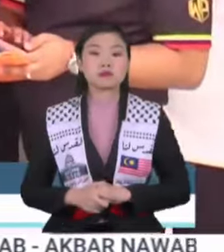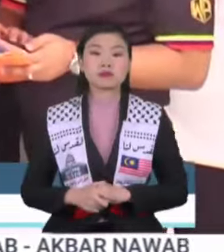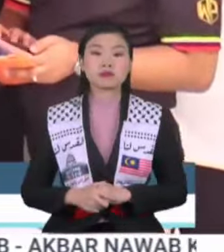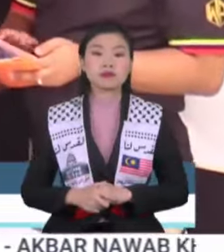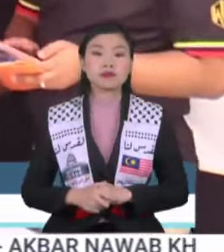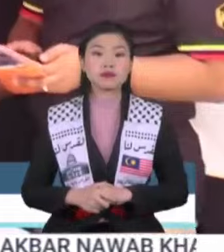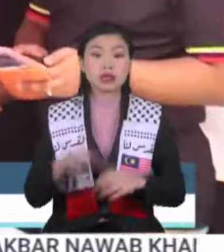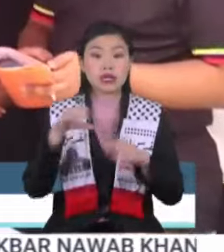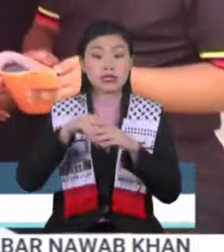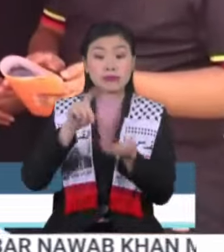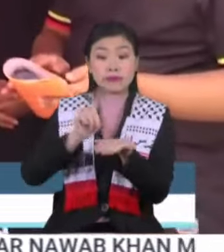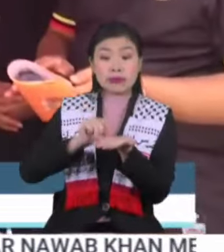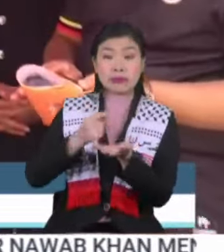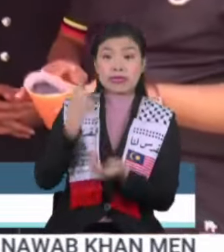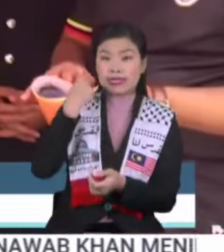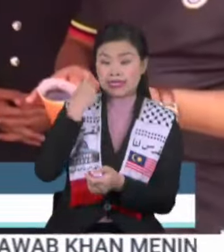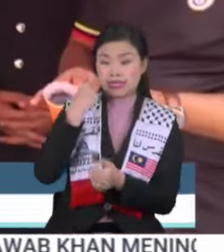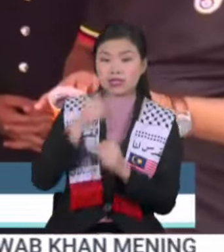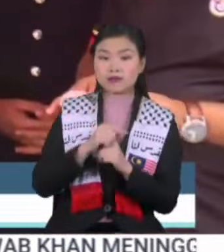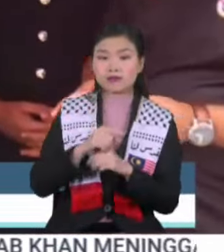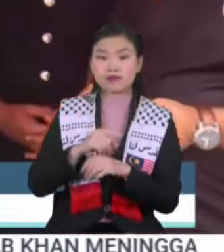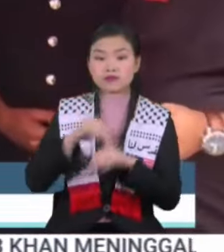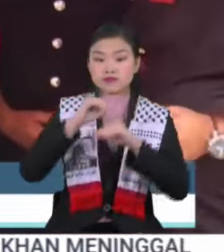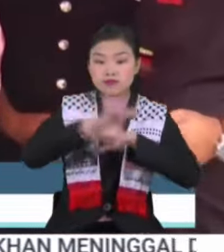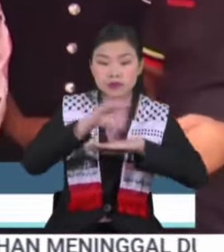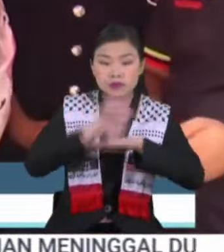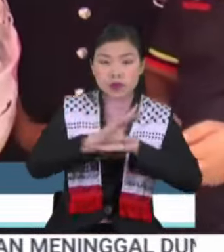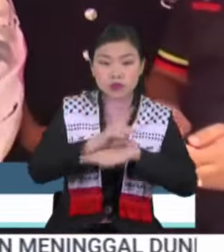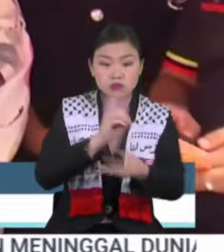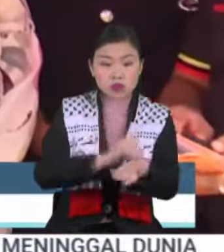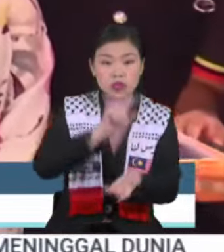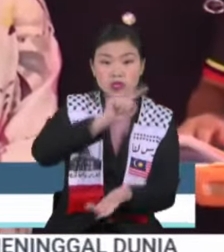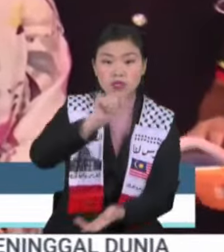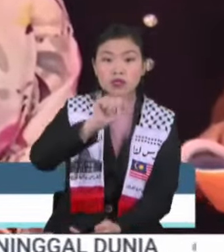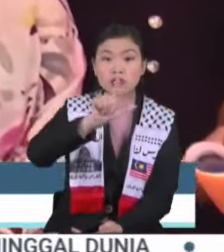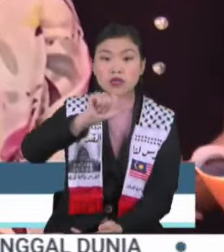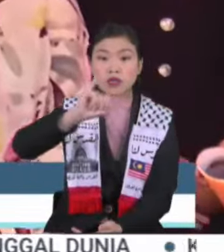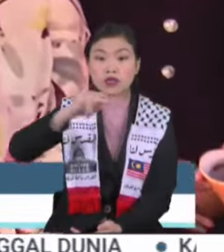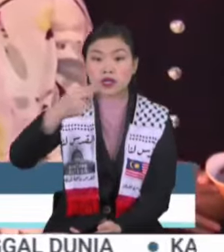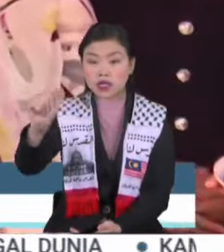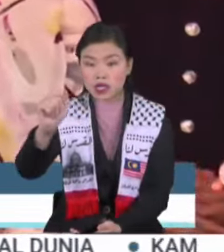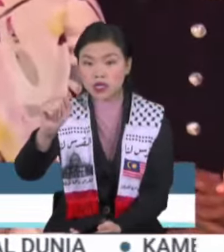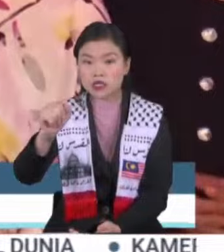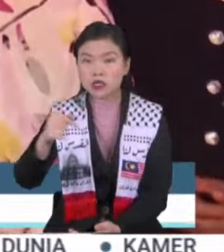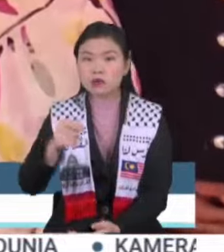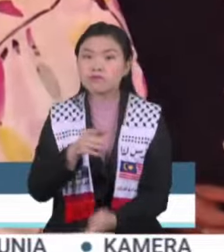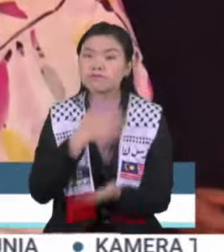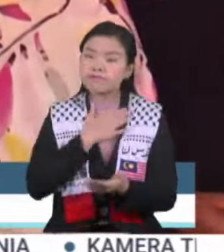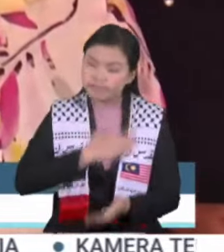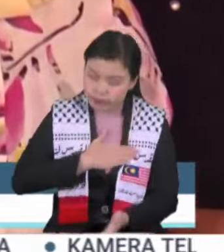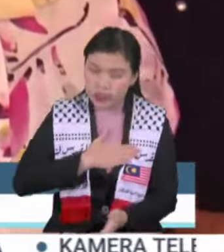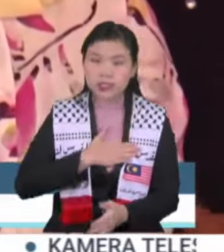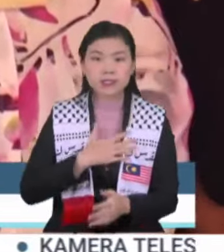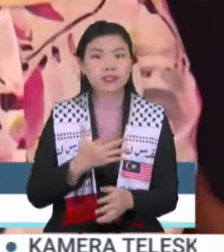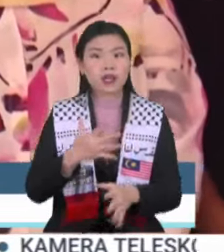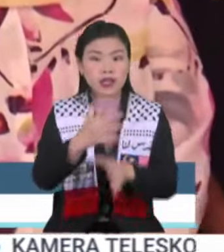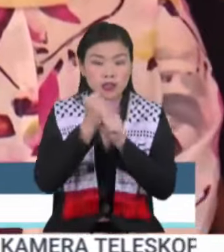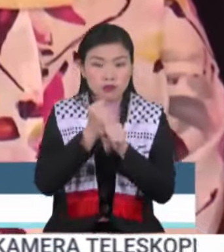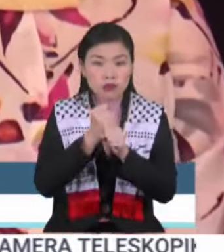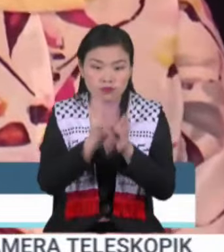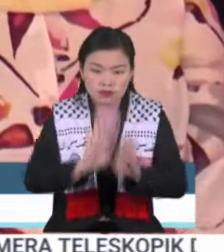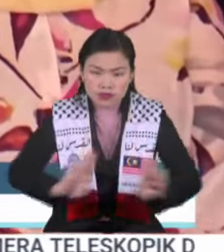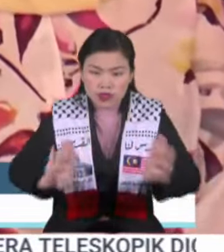dalam sidang media itu tadi, nasihat daripada Dr. Zaliha kepada orang ramai untuk mendapatkan berita-berita yang sahih daripada pihak